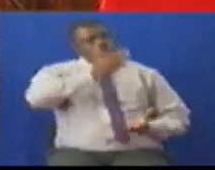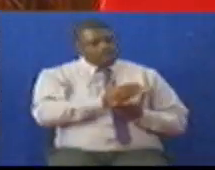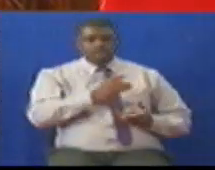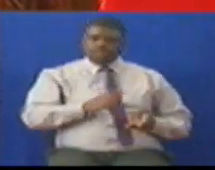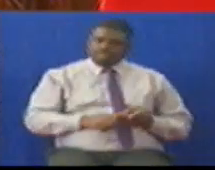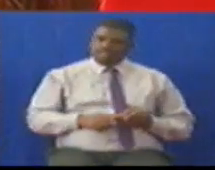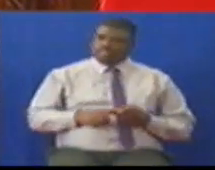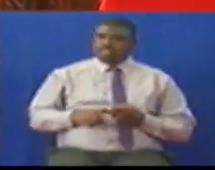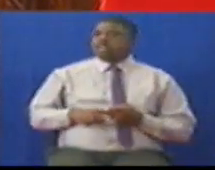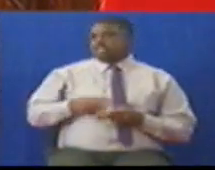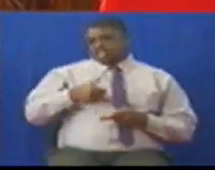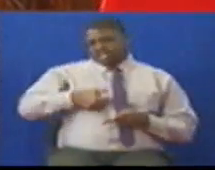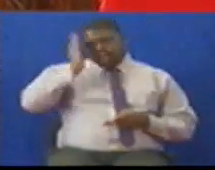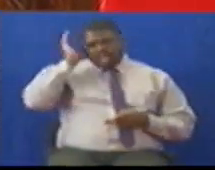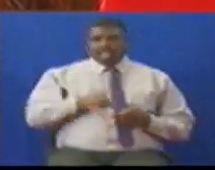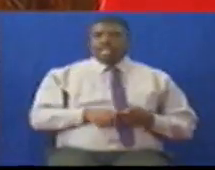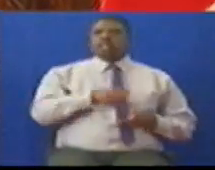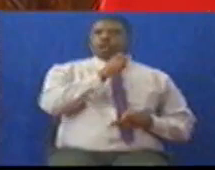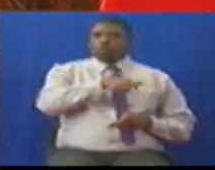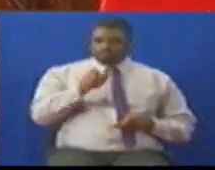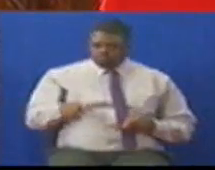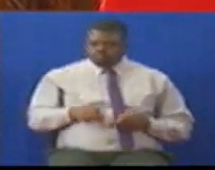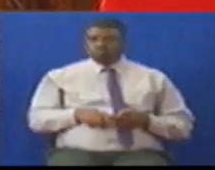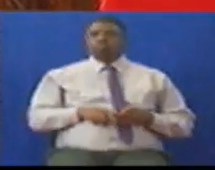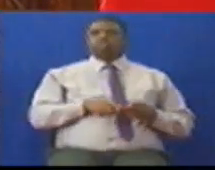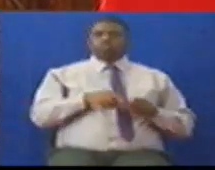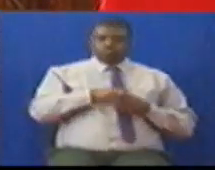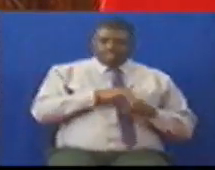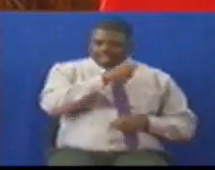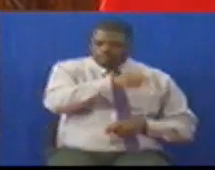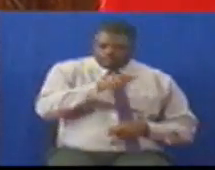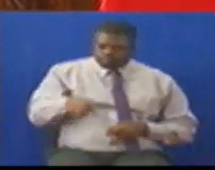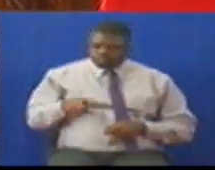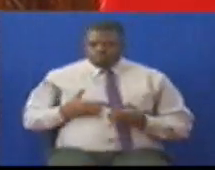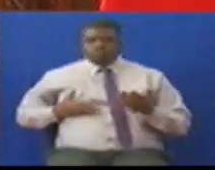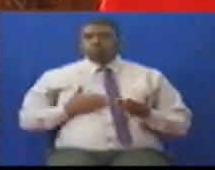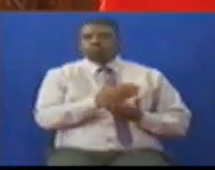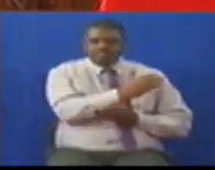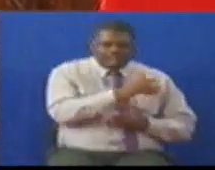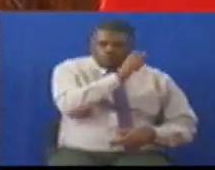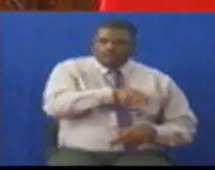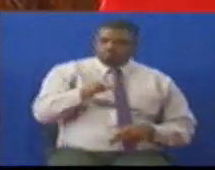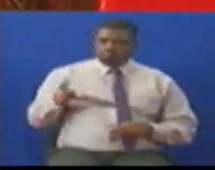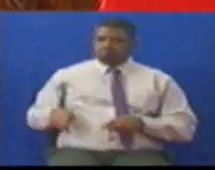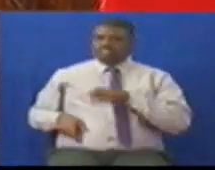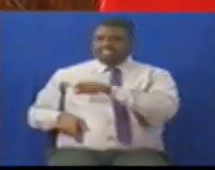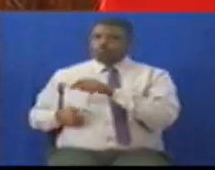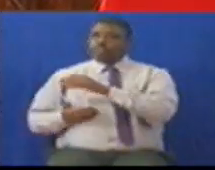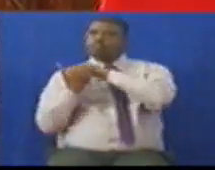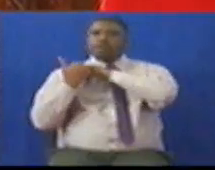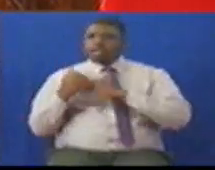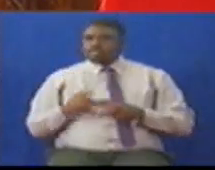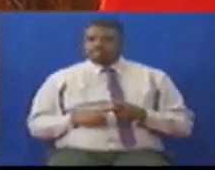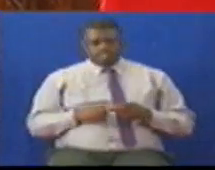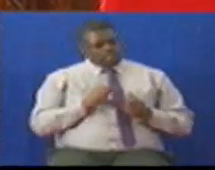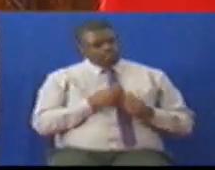of the people, by the people and for the people. Mheshimiwa Spika, uwajibikaji ni sehemu ya utawala bora. Bunge lako tukufu